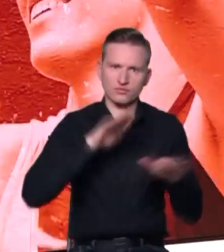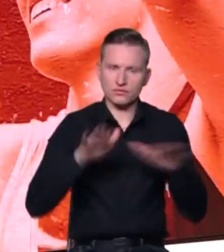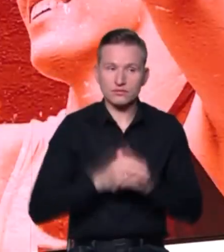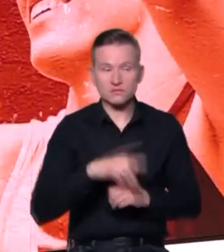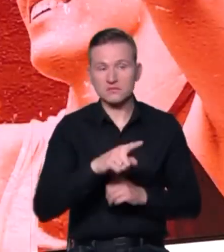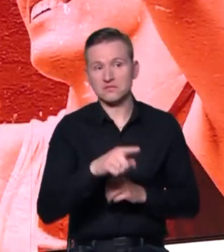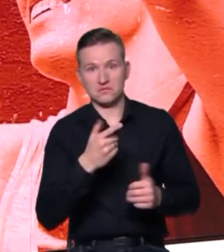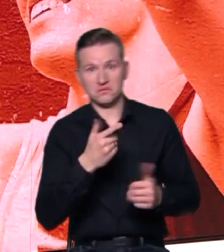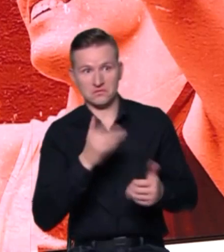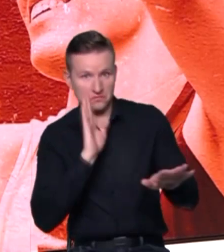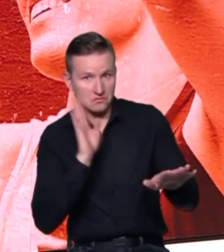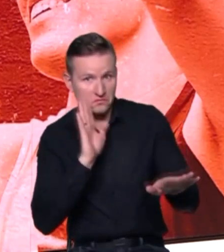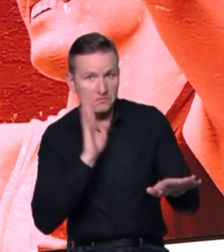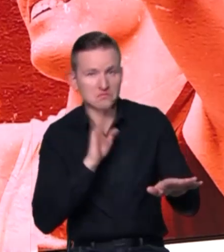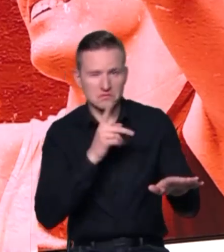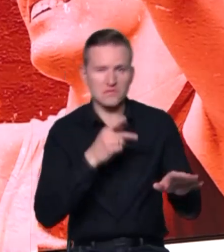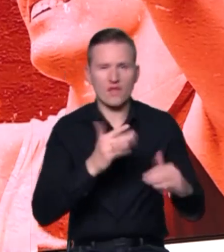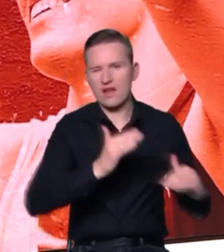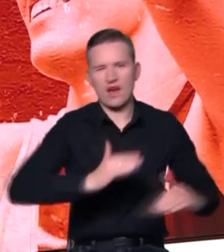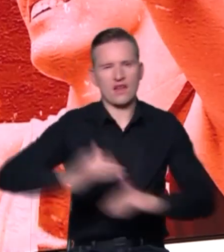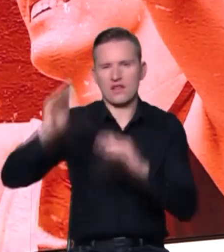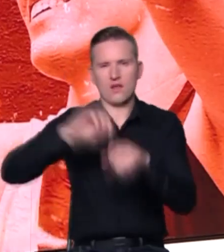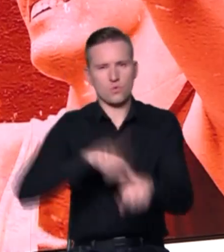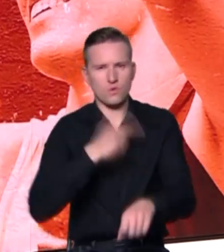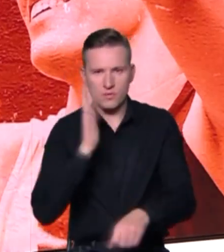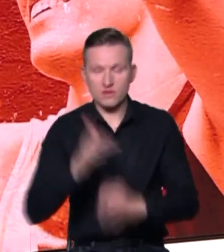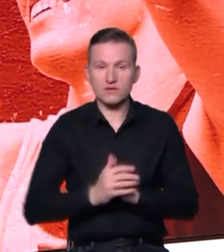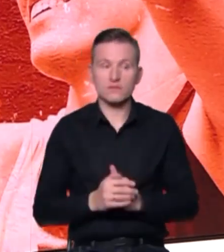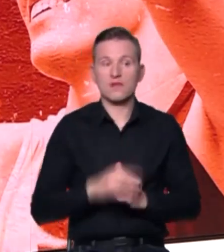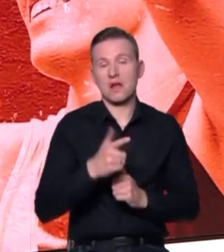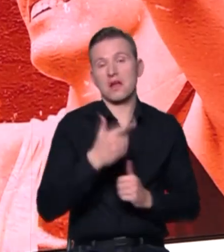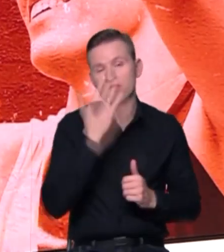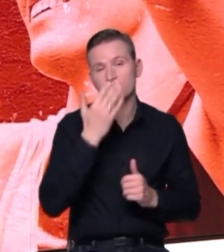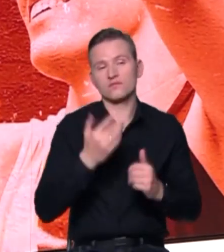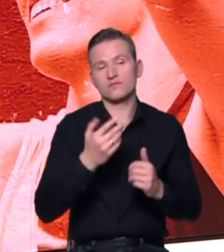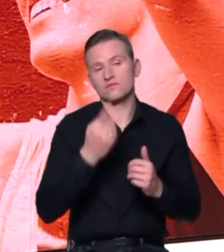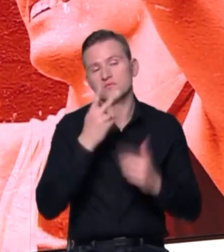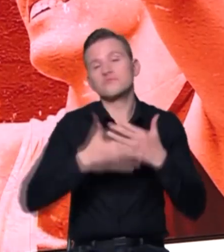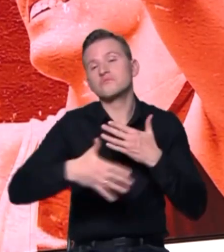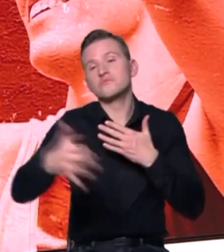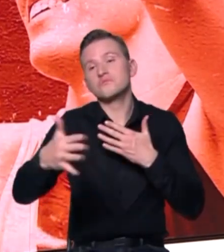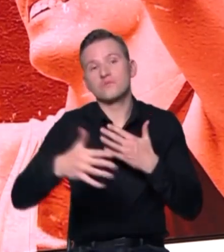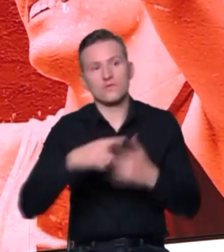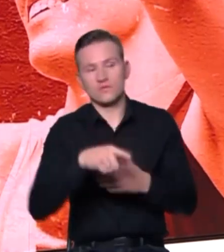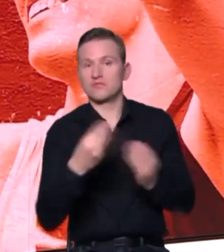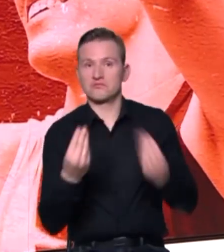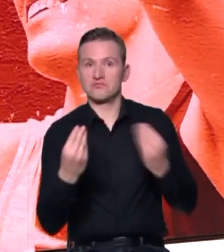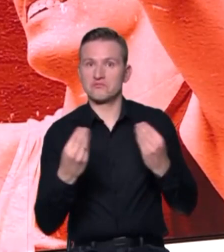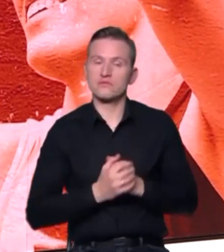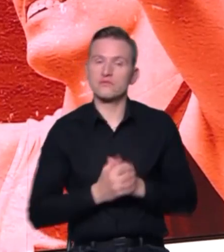długą karierę. Oczywiście jeszcze wszystko przed nim, zobaczymy jak będzie dalej, ale jest to imponujące. Nie tylko...